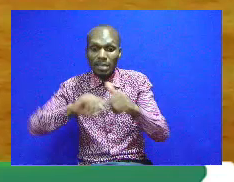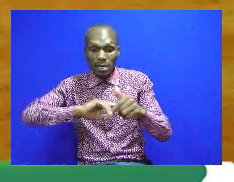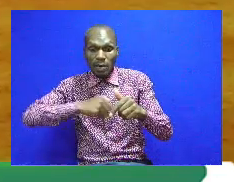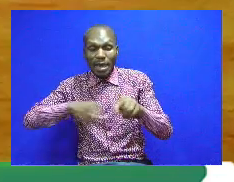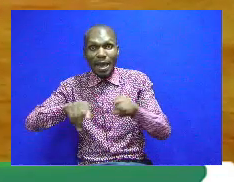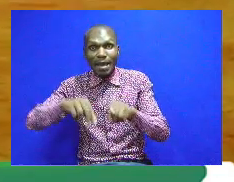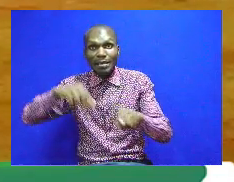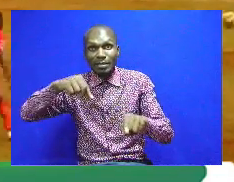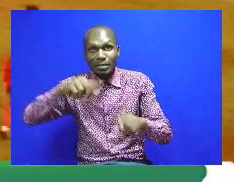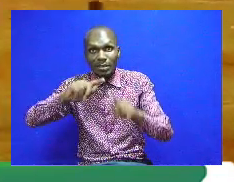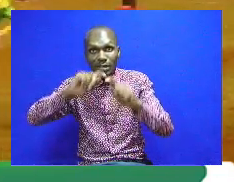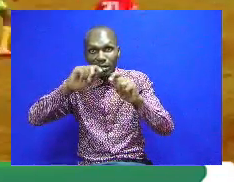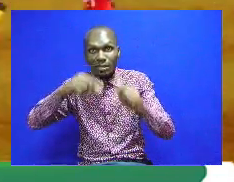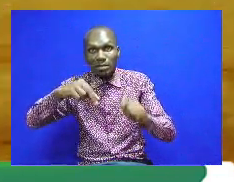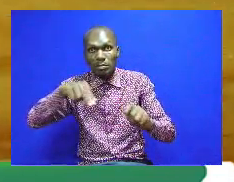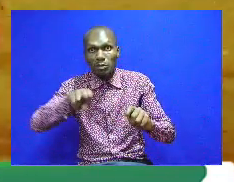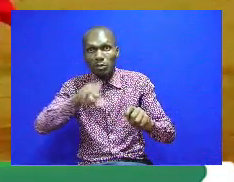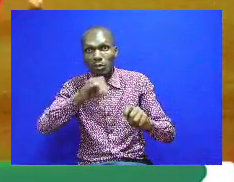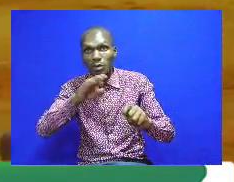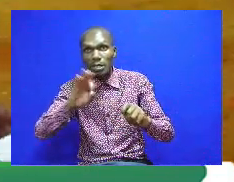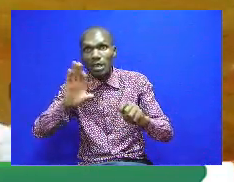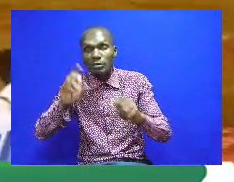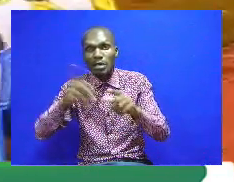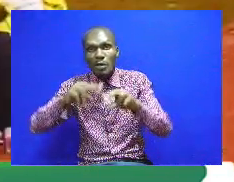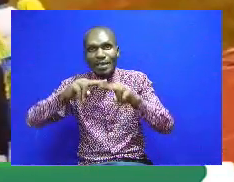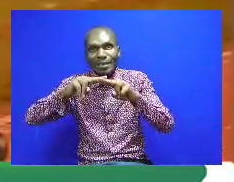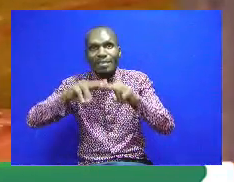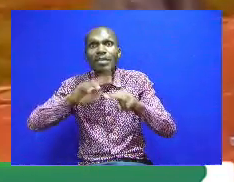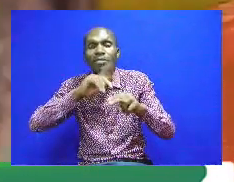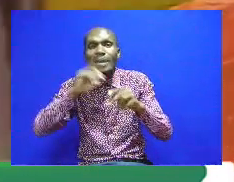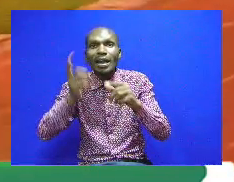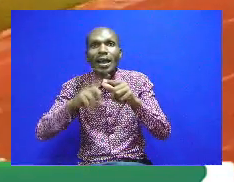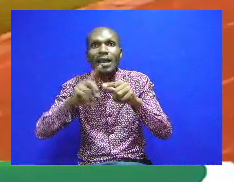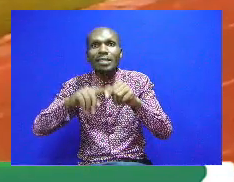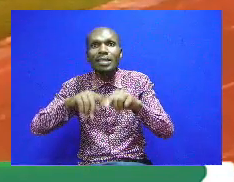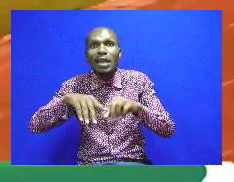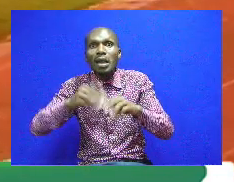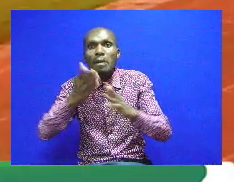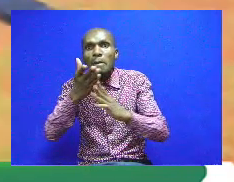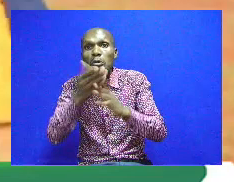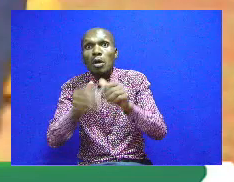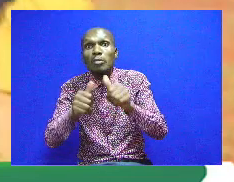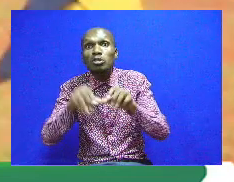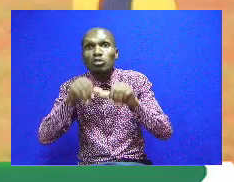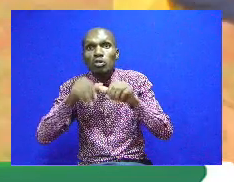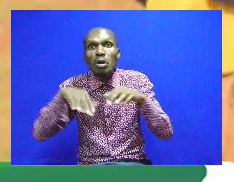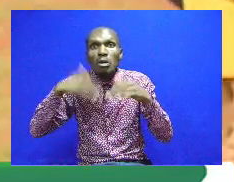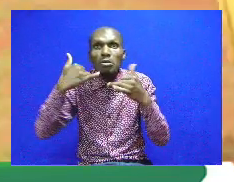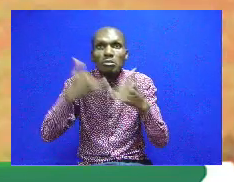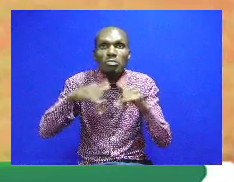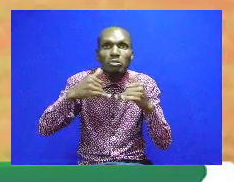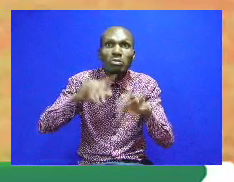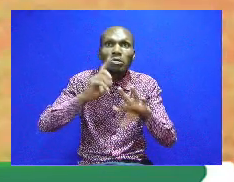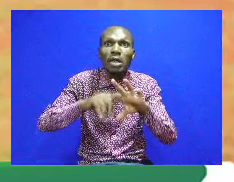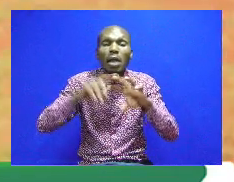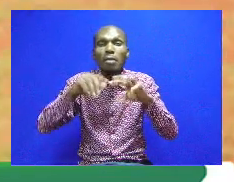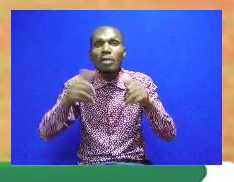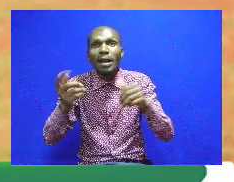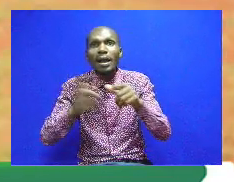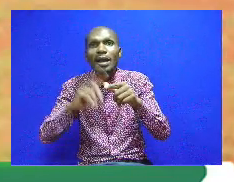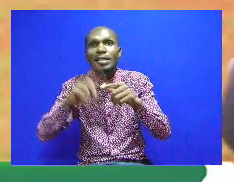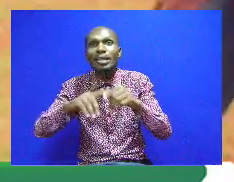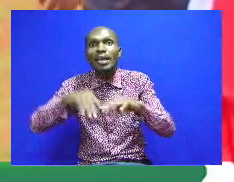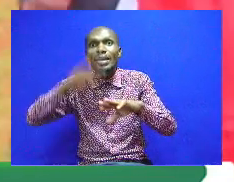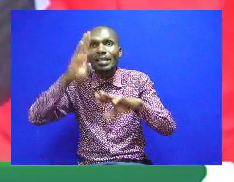FC tutaka chini ligi kiisha, tuangalie mikakati vile tunaweza cheza ligi msimu ujao vizuri kushinda